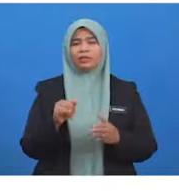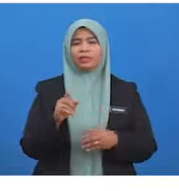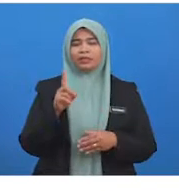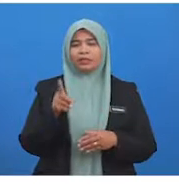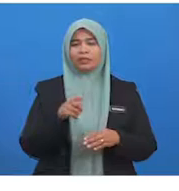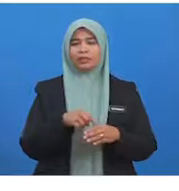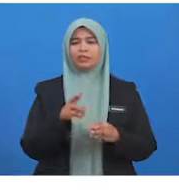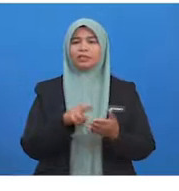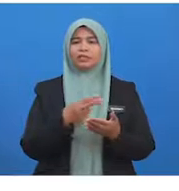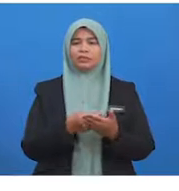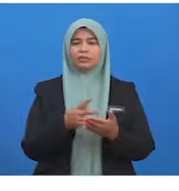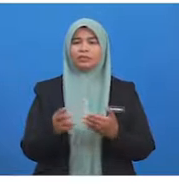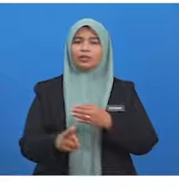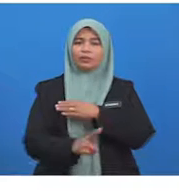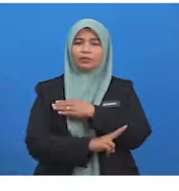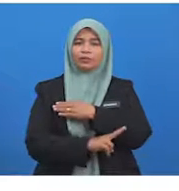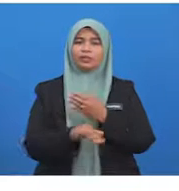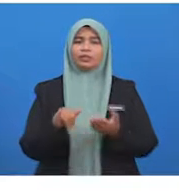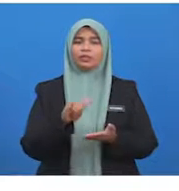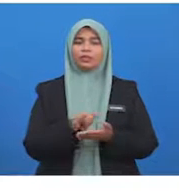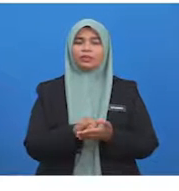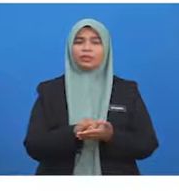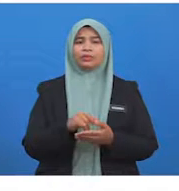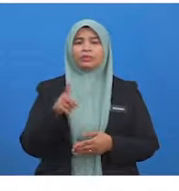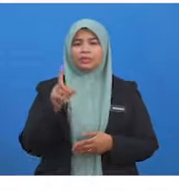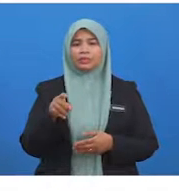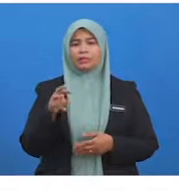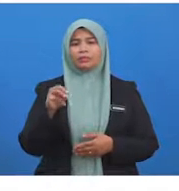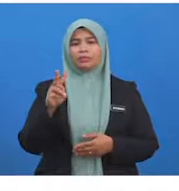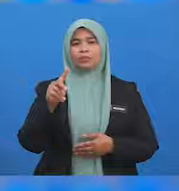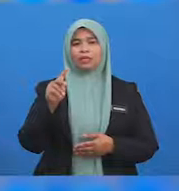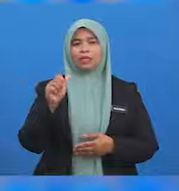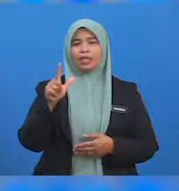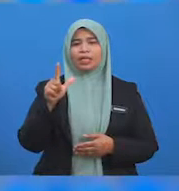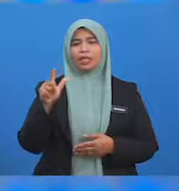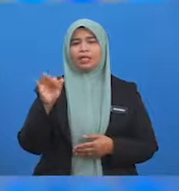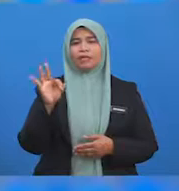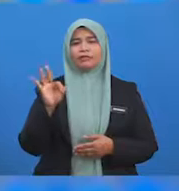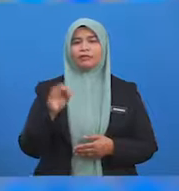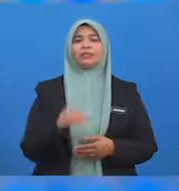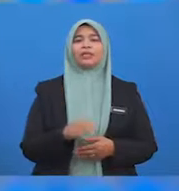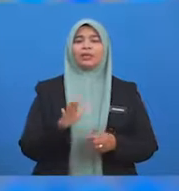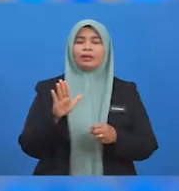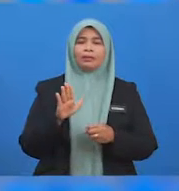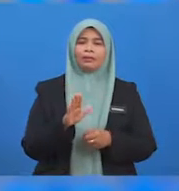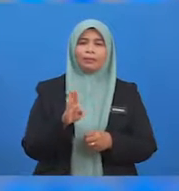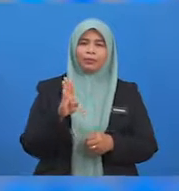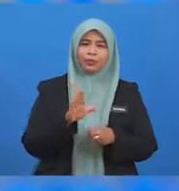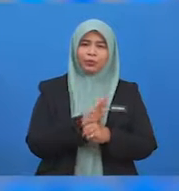dijatuhkan hukuman qisas tersebut mestilah seorang mukallaf, iaitu baligh dan